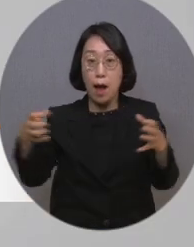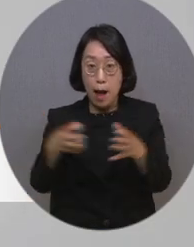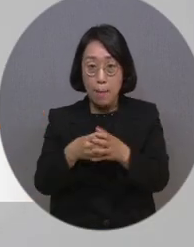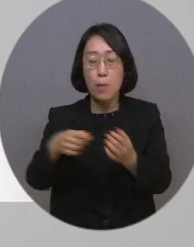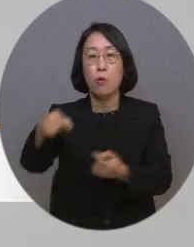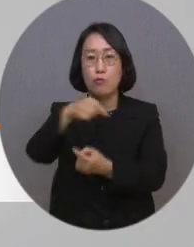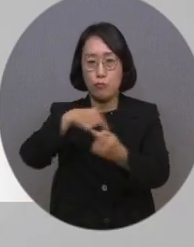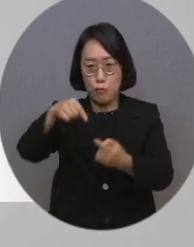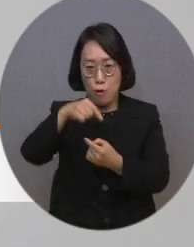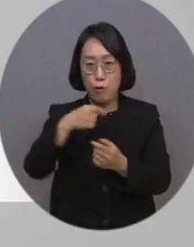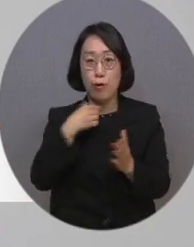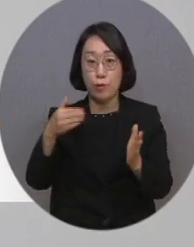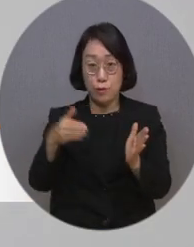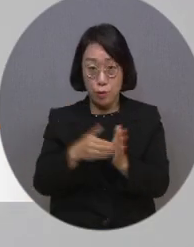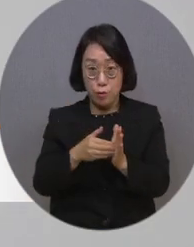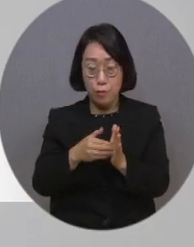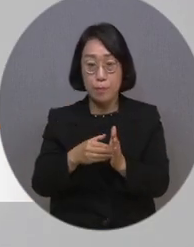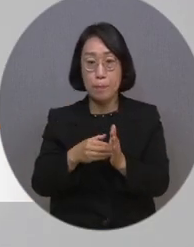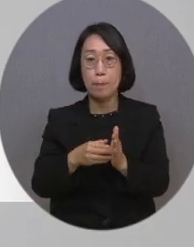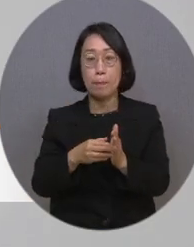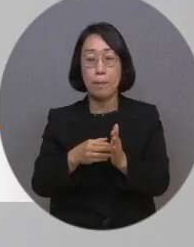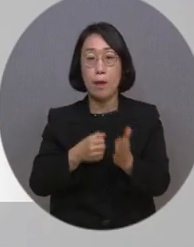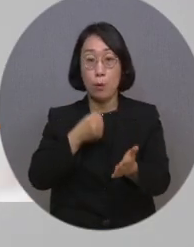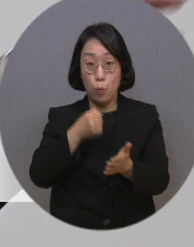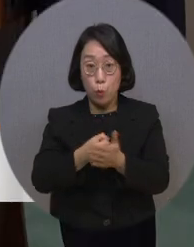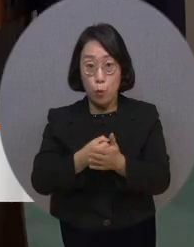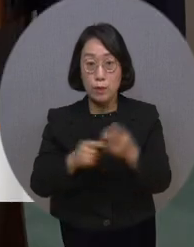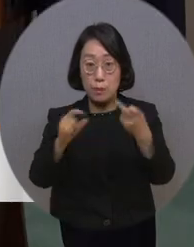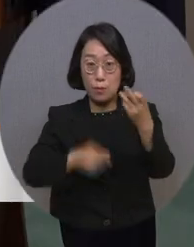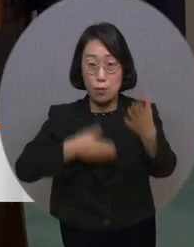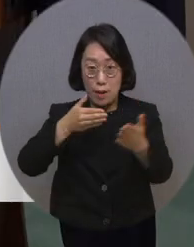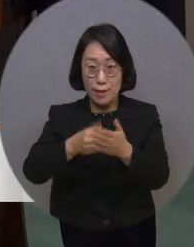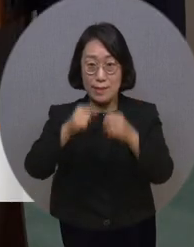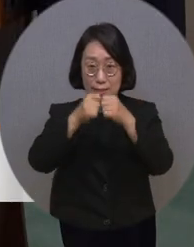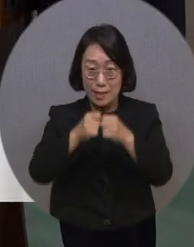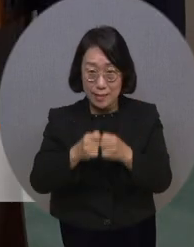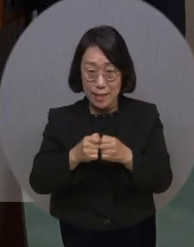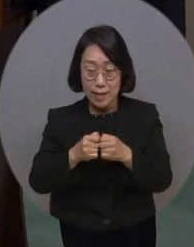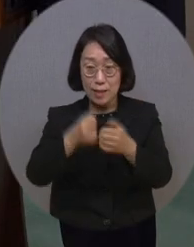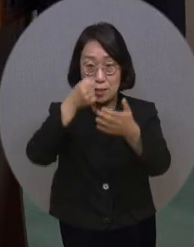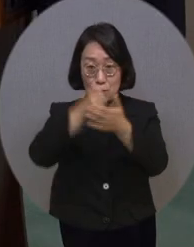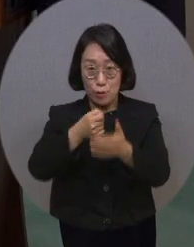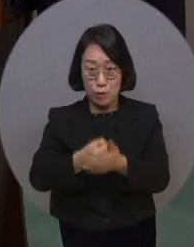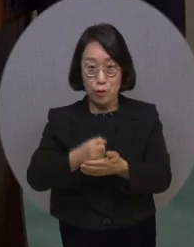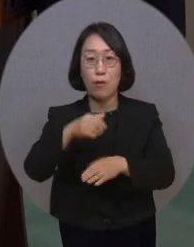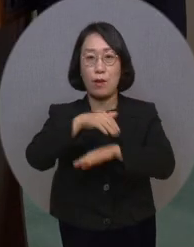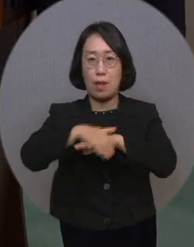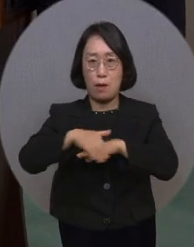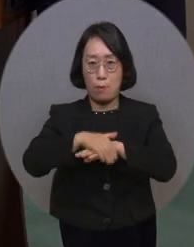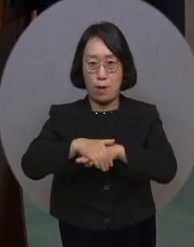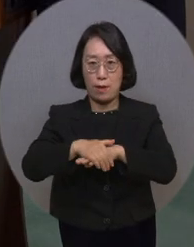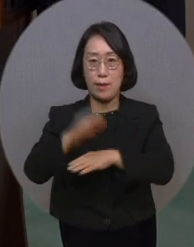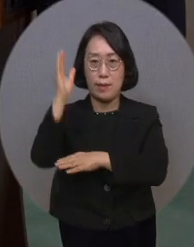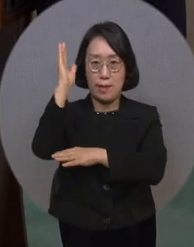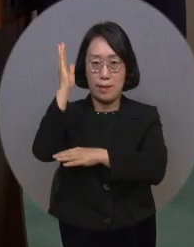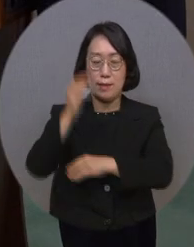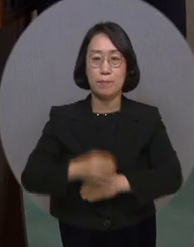운영하기로 원주시가 중재했고 12월 초까지 세부적인 협의를 거쳐 운영할 예정이라고 전했습니다.